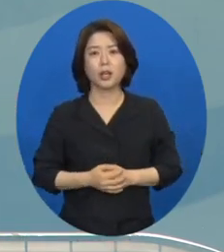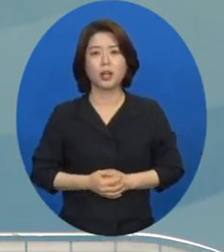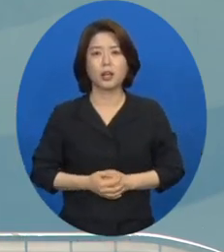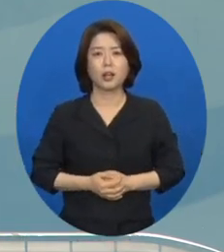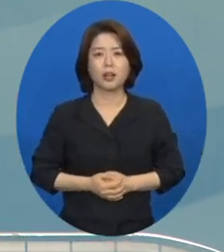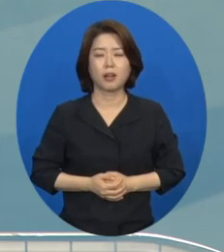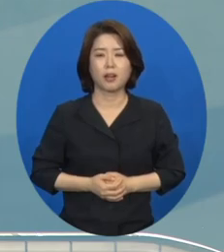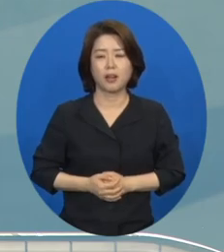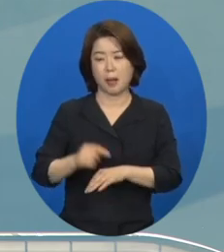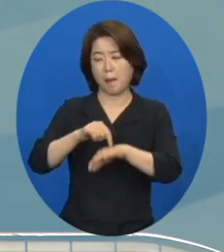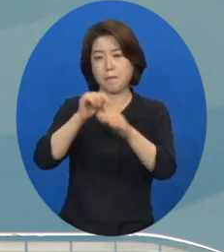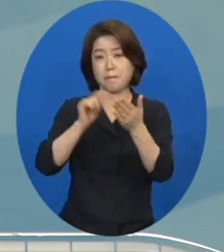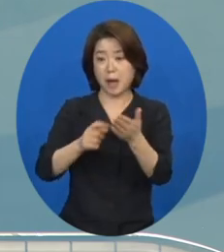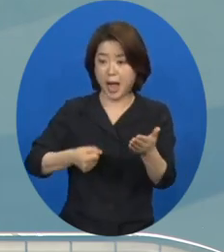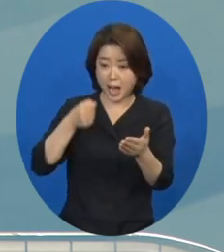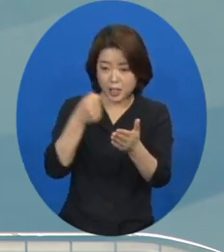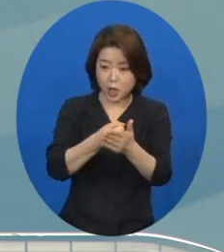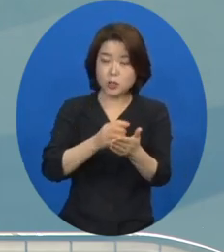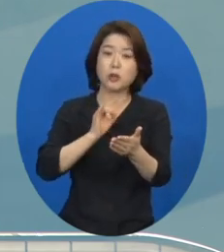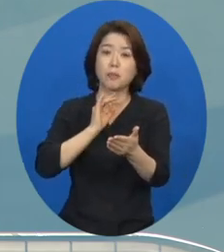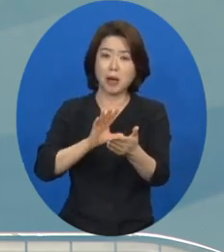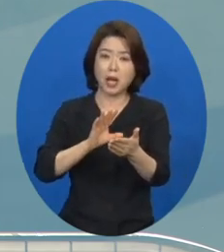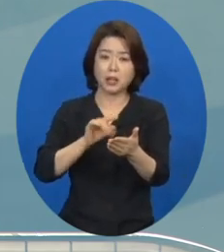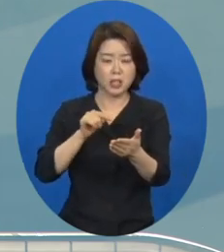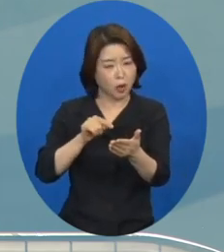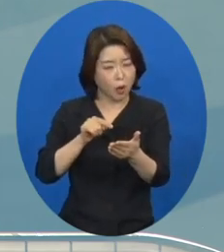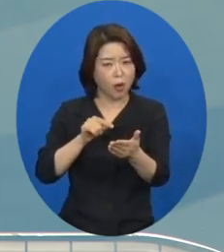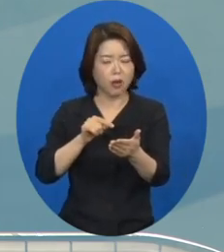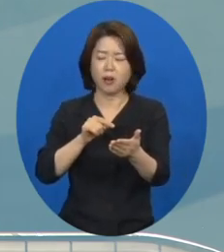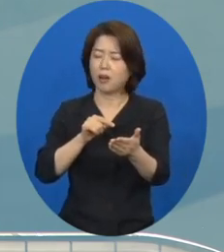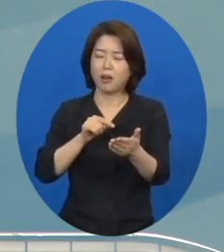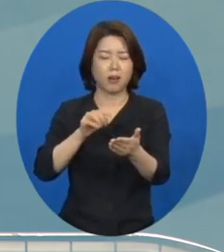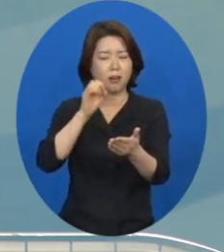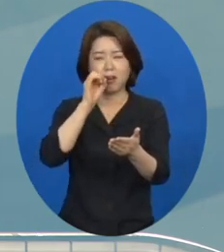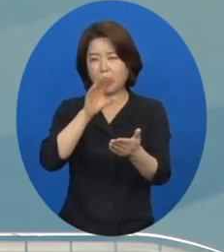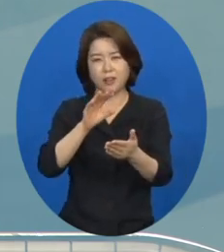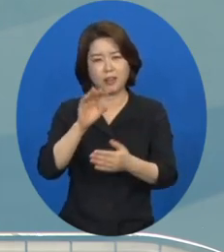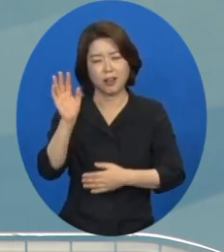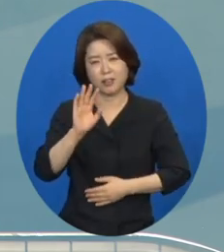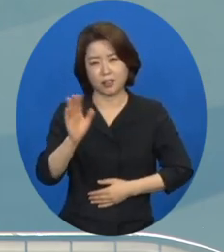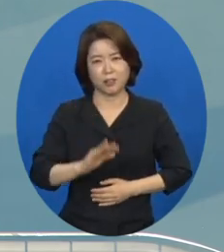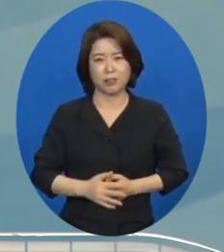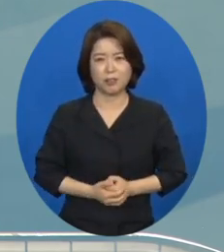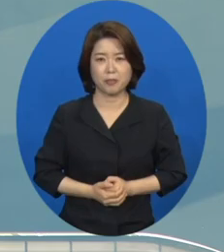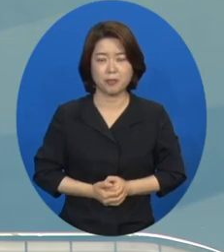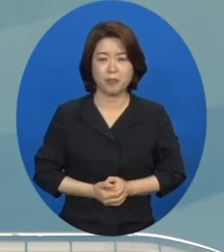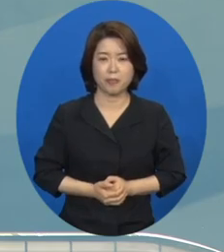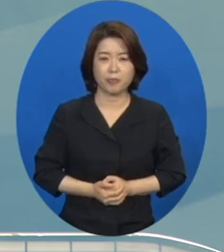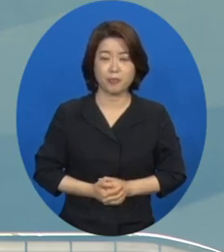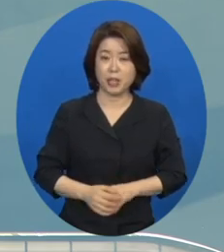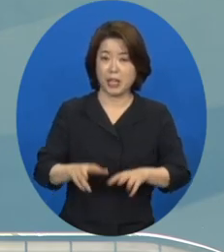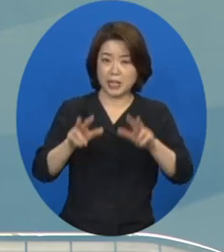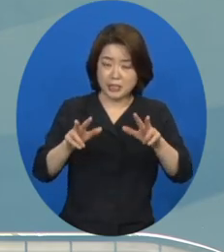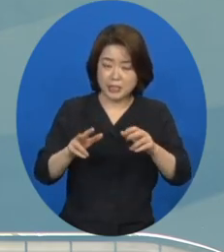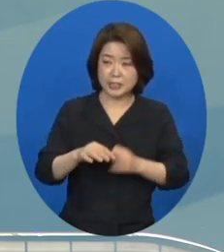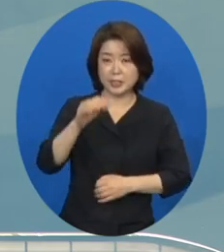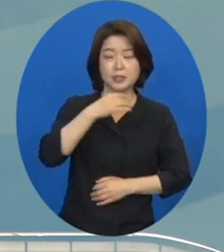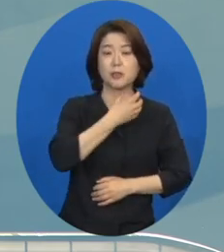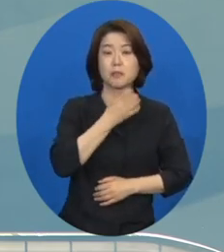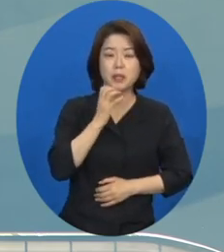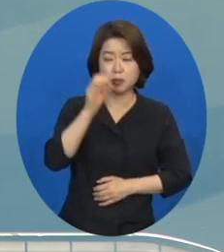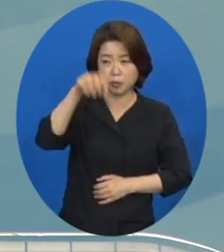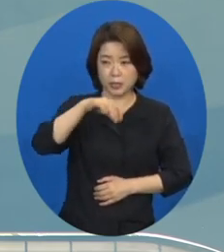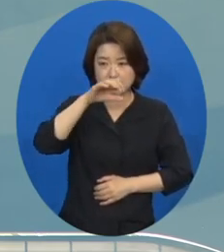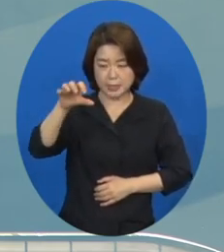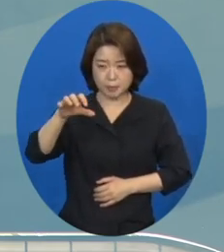마음의 결심만으로 안 된다는 거예요. 예수님께서 베드로에게, 지금 베드로는 십자가를 통과한 상태가